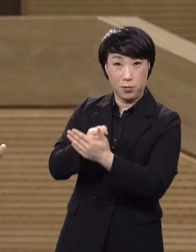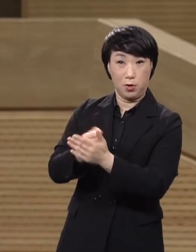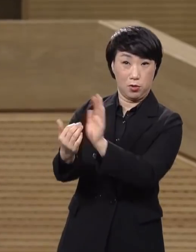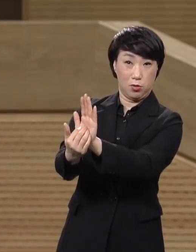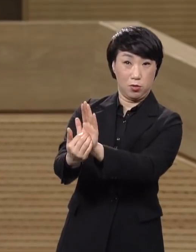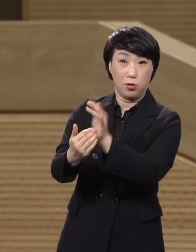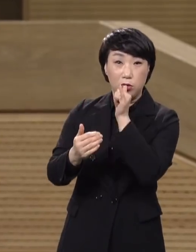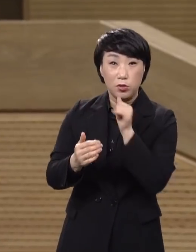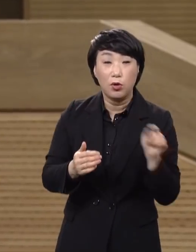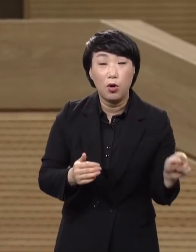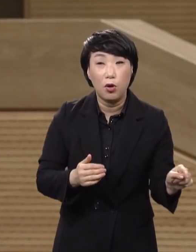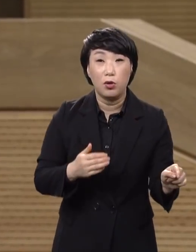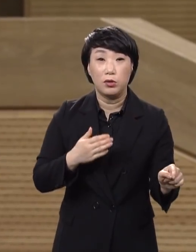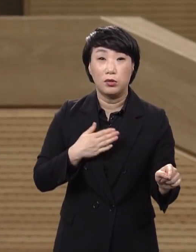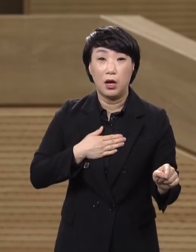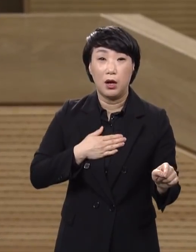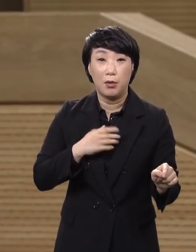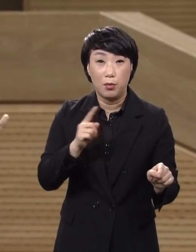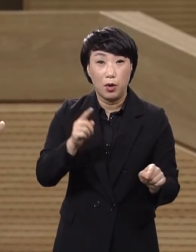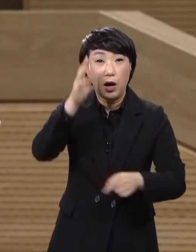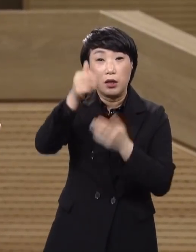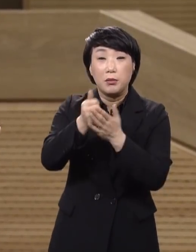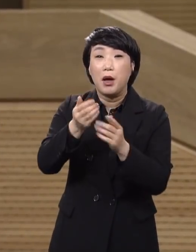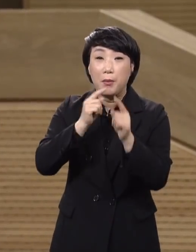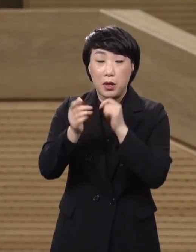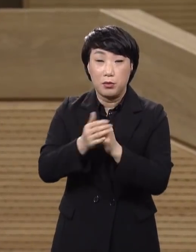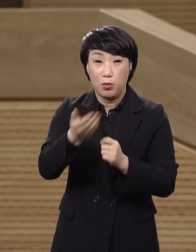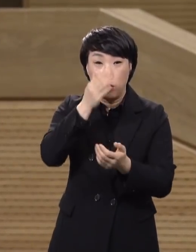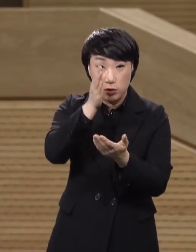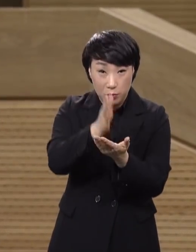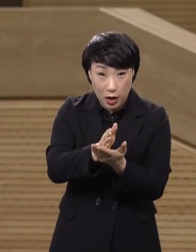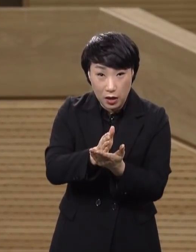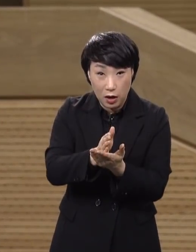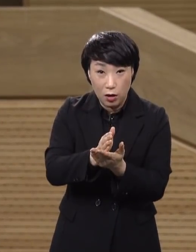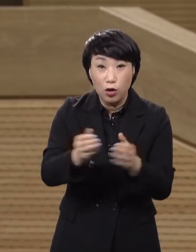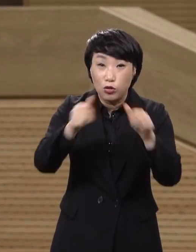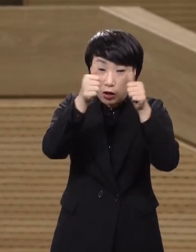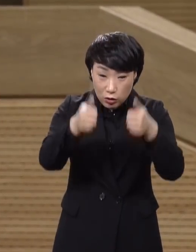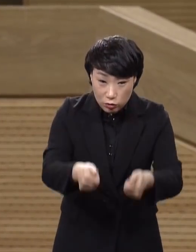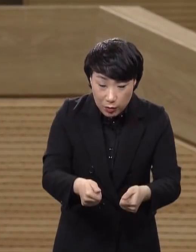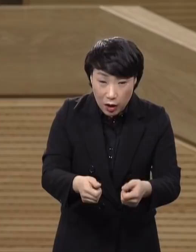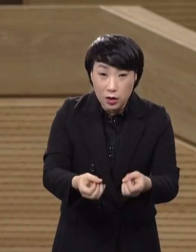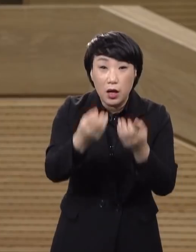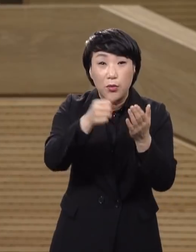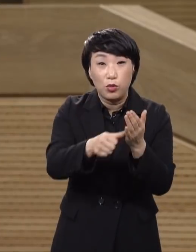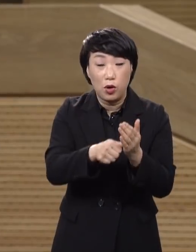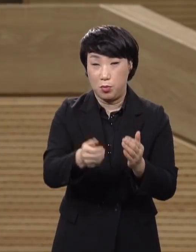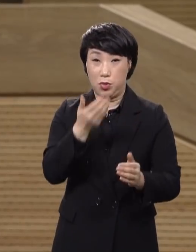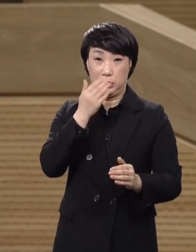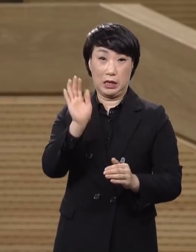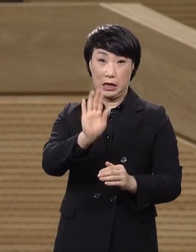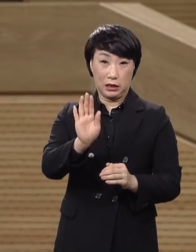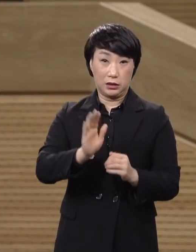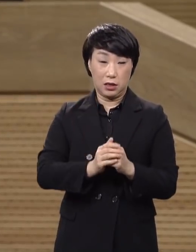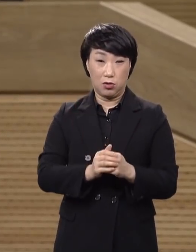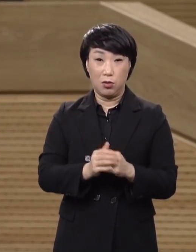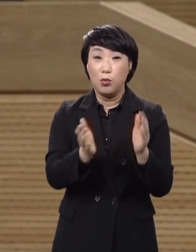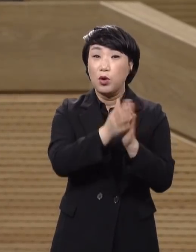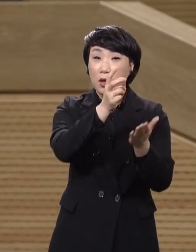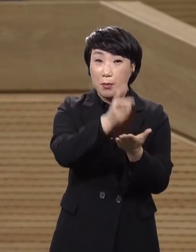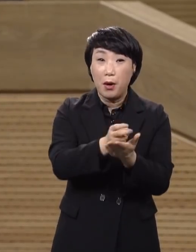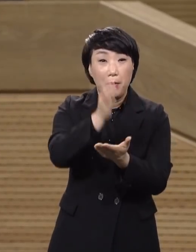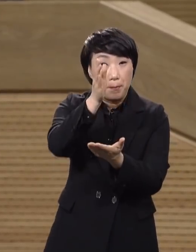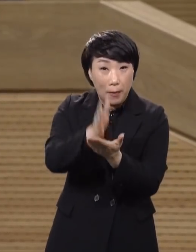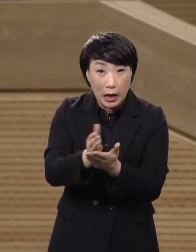뭐냐? 나는 하나님이 먹지 말라는 우상의 제물을 먹지 아니하고 율법에